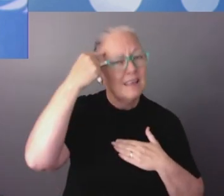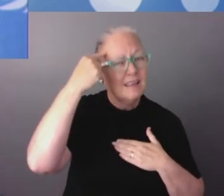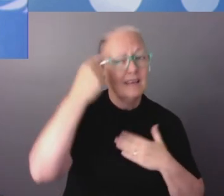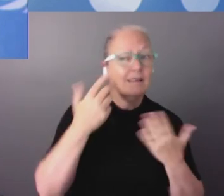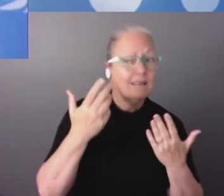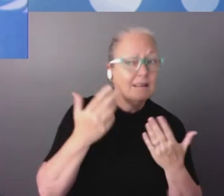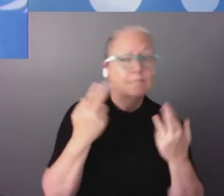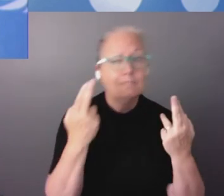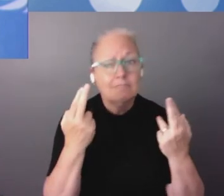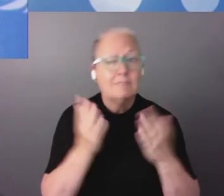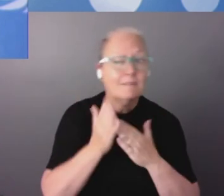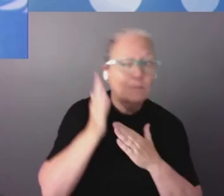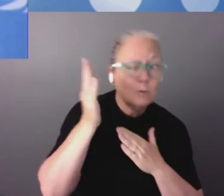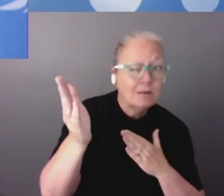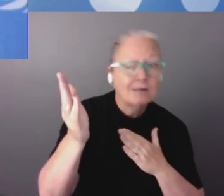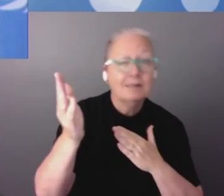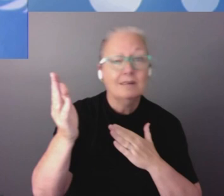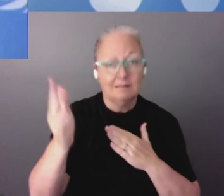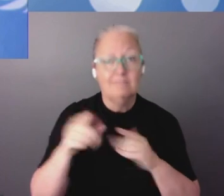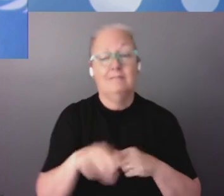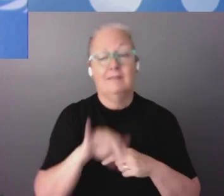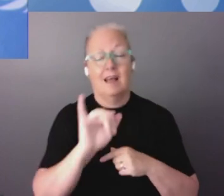们还是必须要在这一点